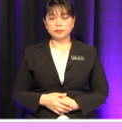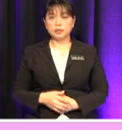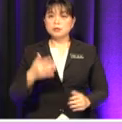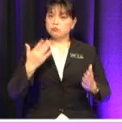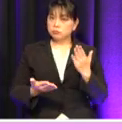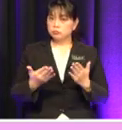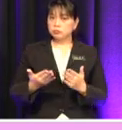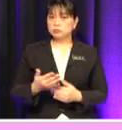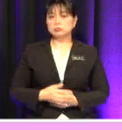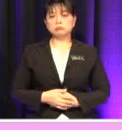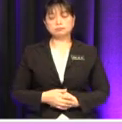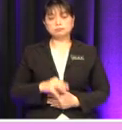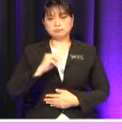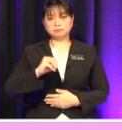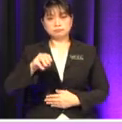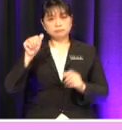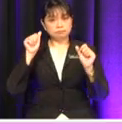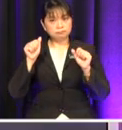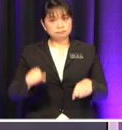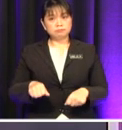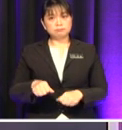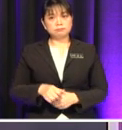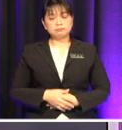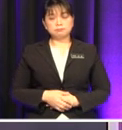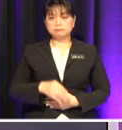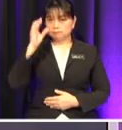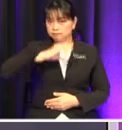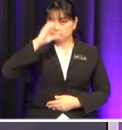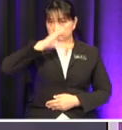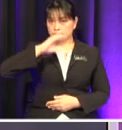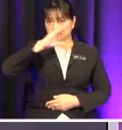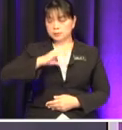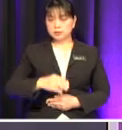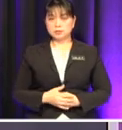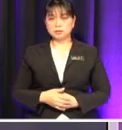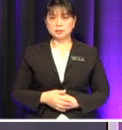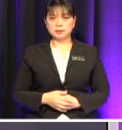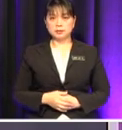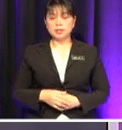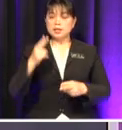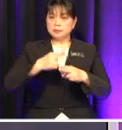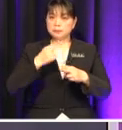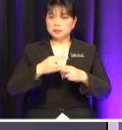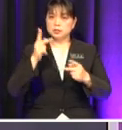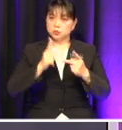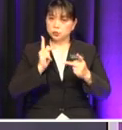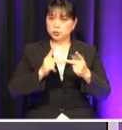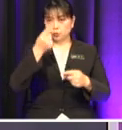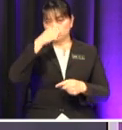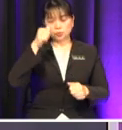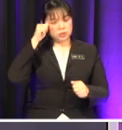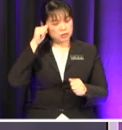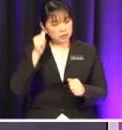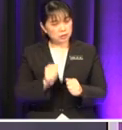calon boleh apa tuh mencari akronim yang sesuai untuk mengingatkan sistem tuas